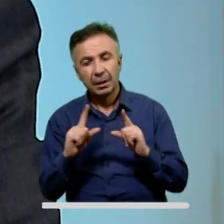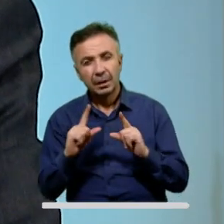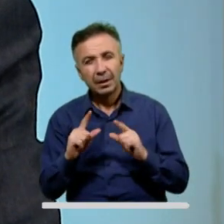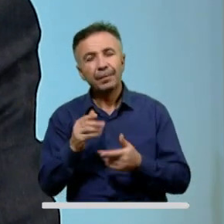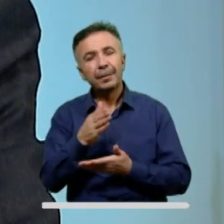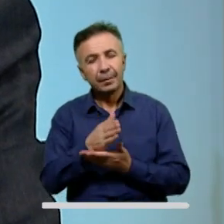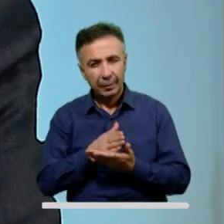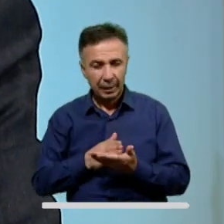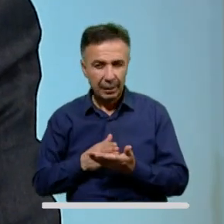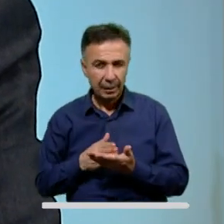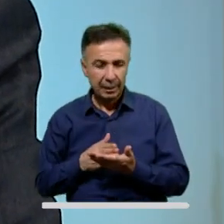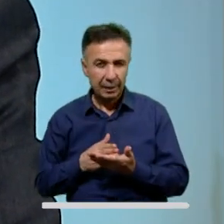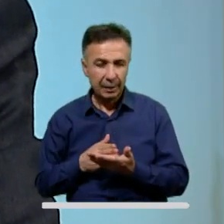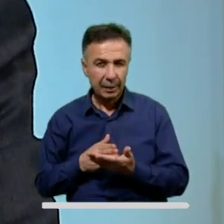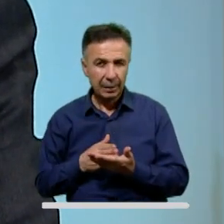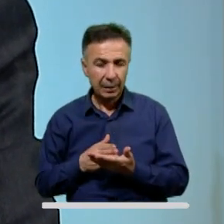yarısını